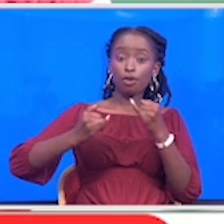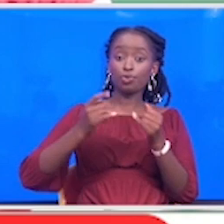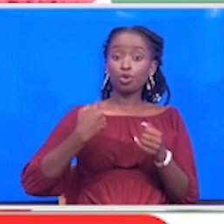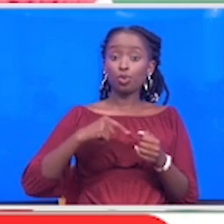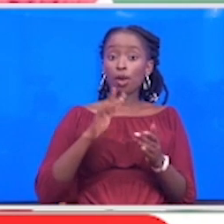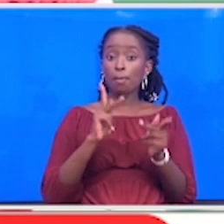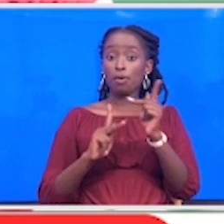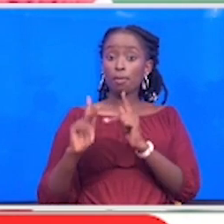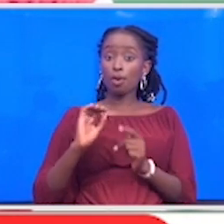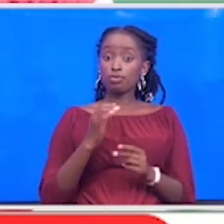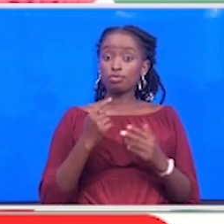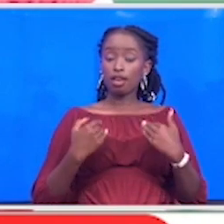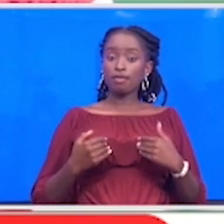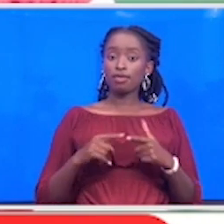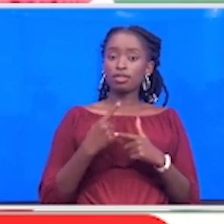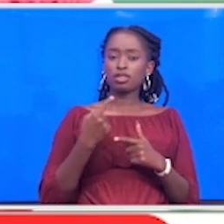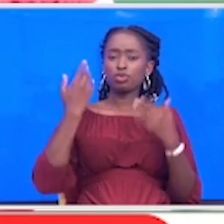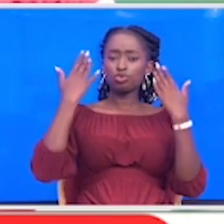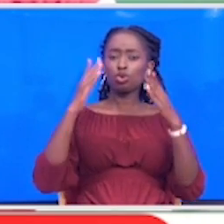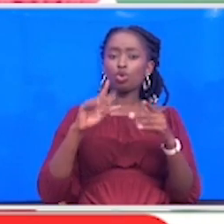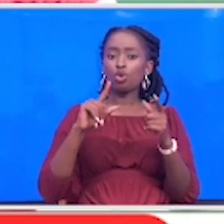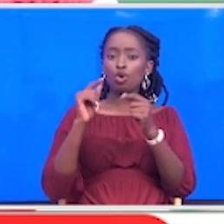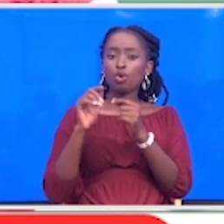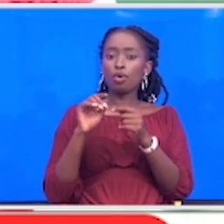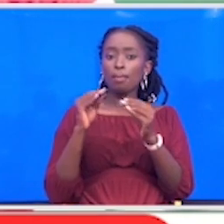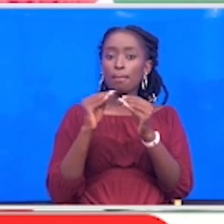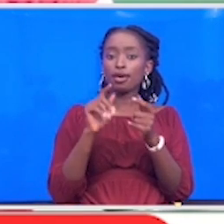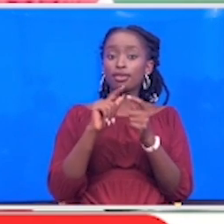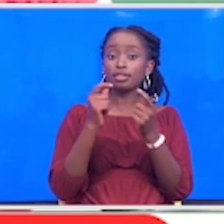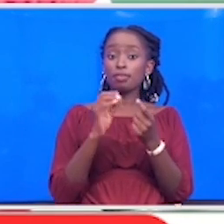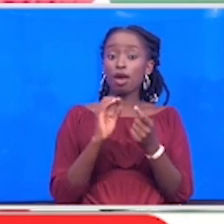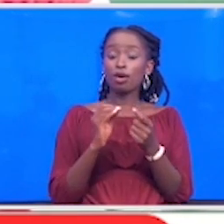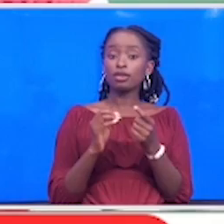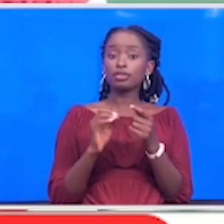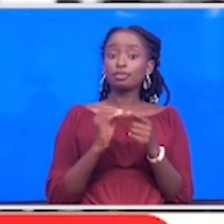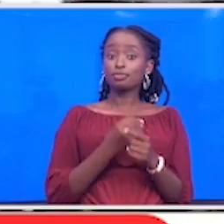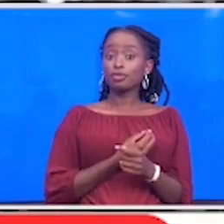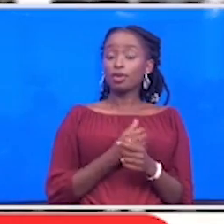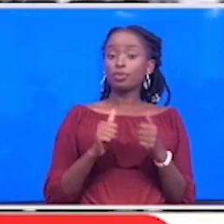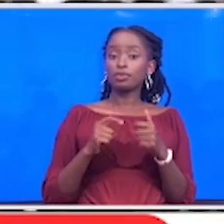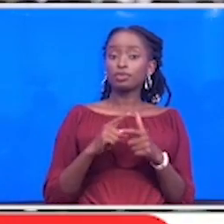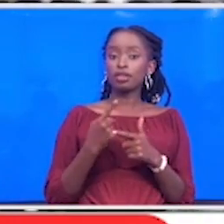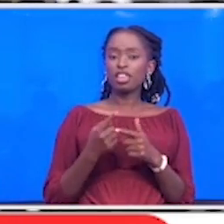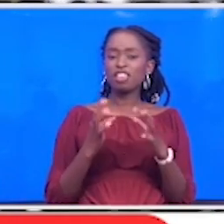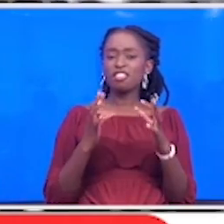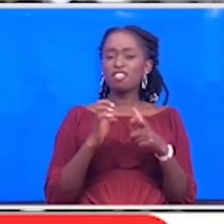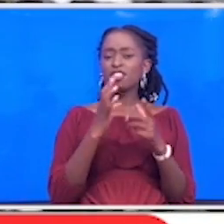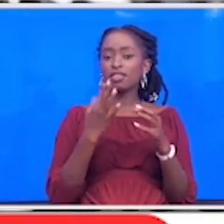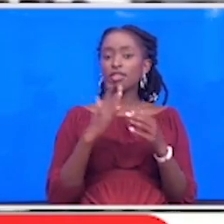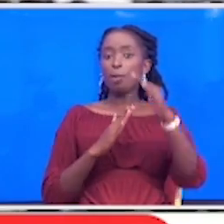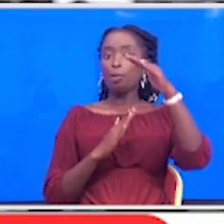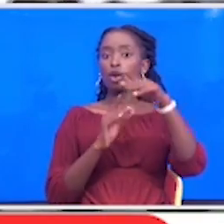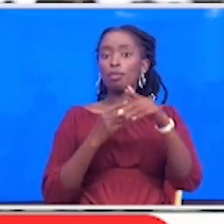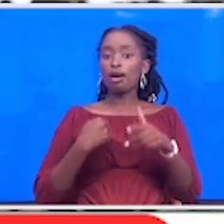finali kesho nataka kujua ni timu gani tunaenda kuface, hata kama wako juu yetu sana, hata na sisi tunajiamini. Approach game kama hii ilikuwa